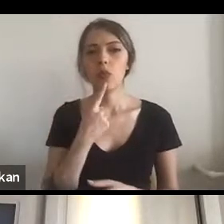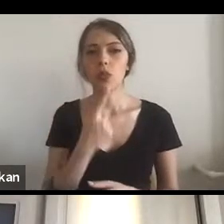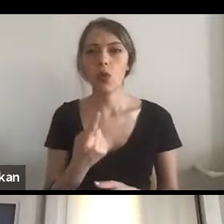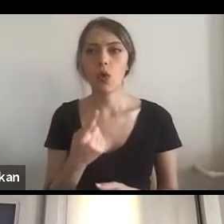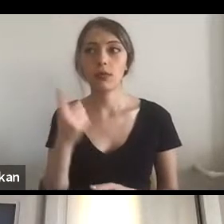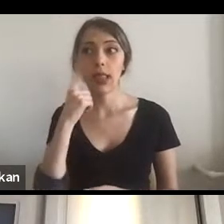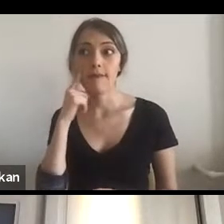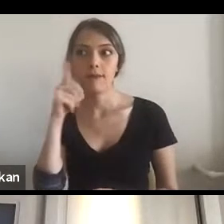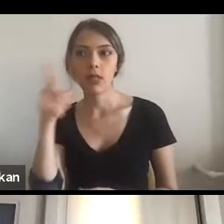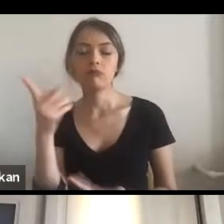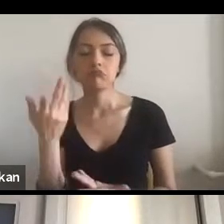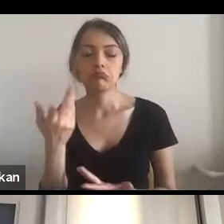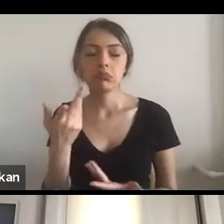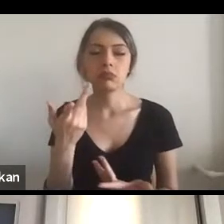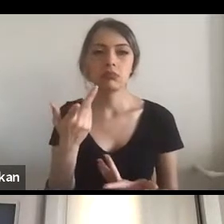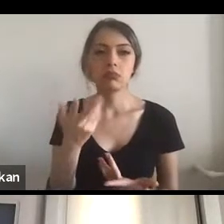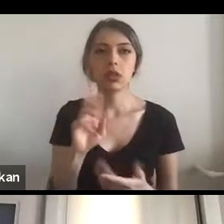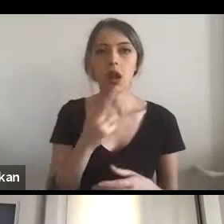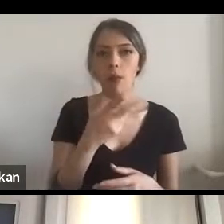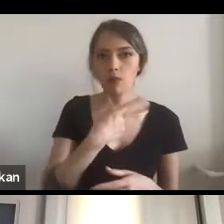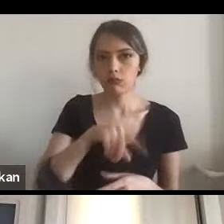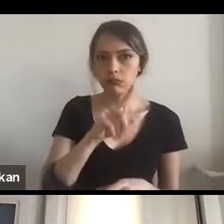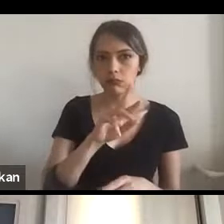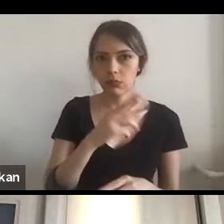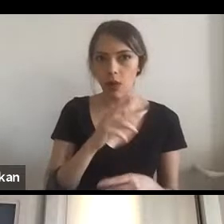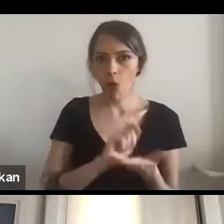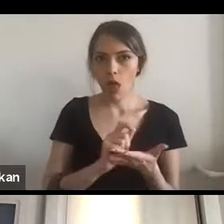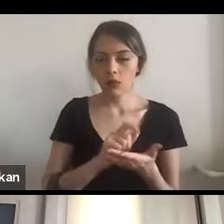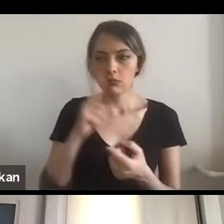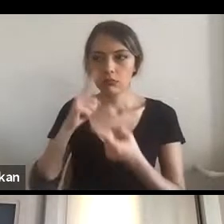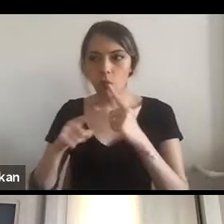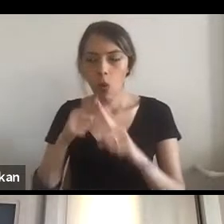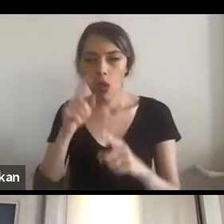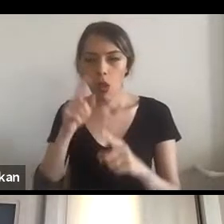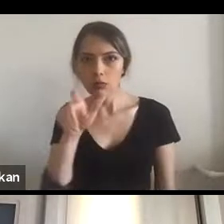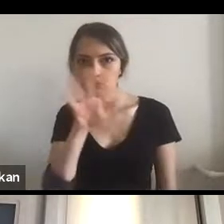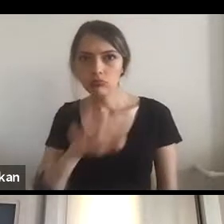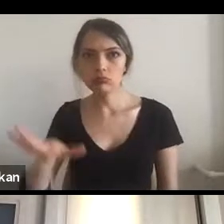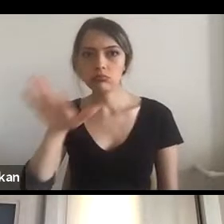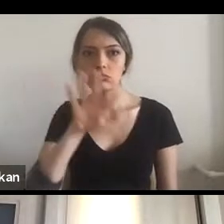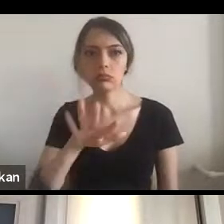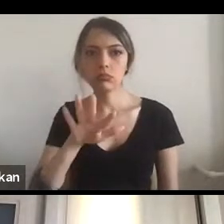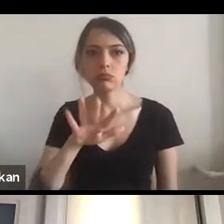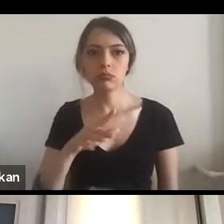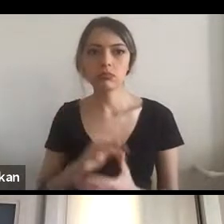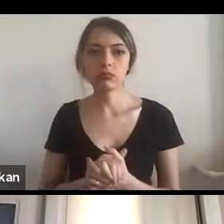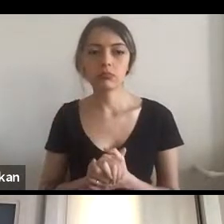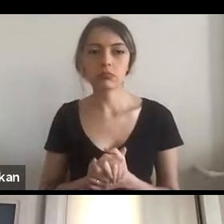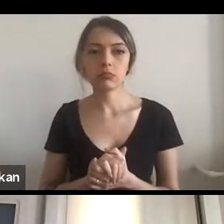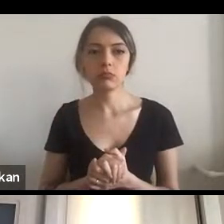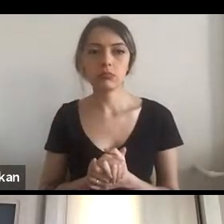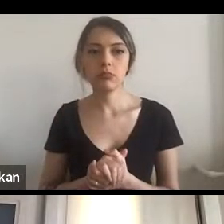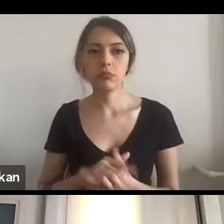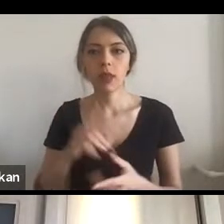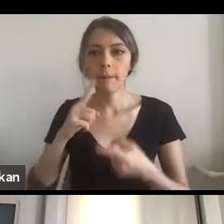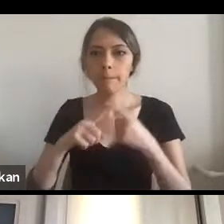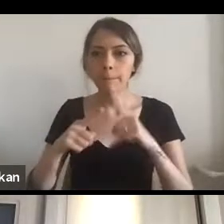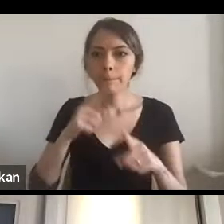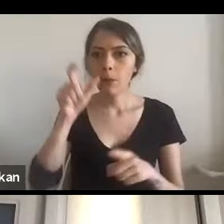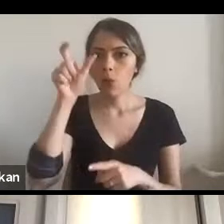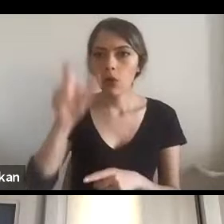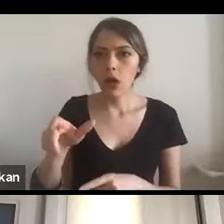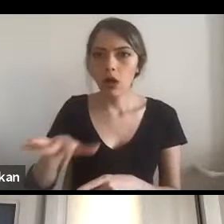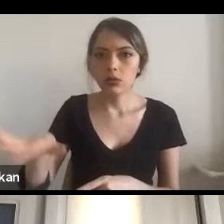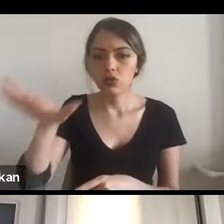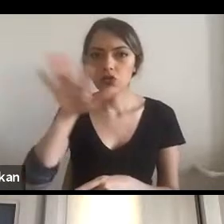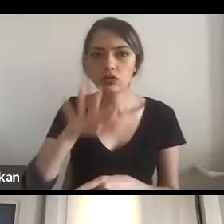alternatif raporda dedik ki ya özellikle siyasilerin davacı davalı olduğu tarafta siyasi iktidar